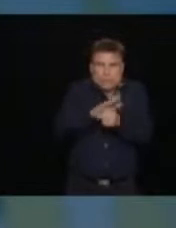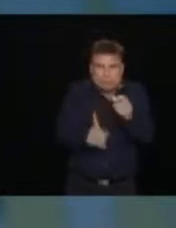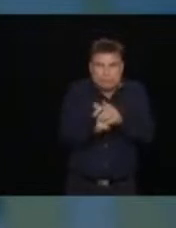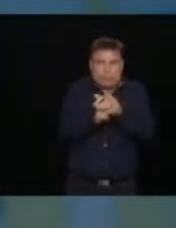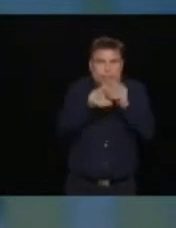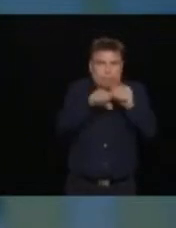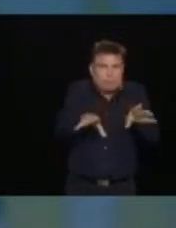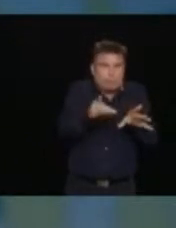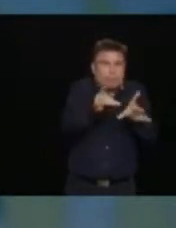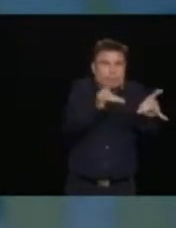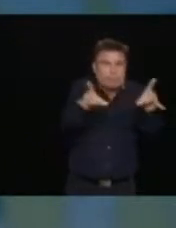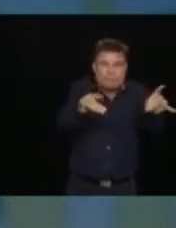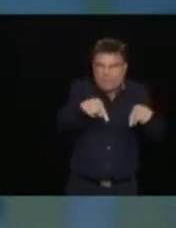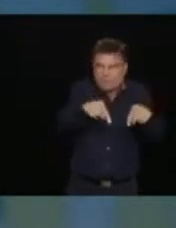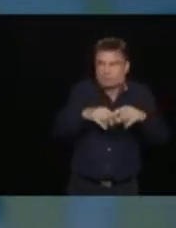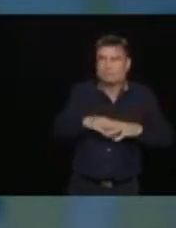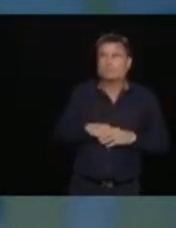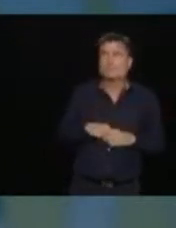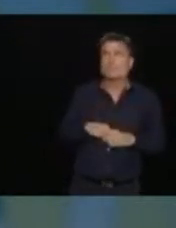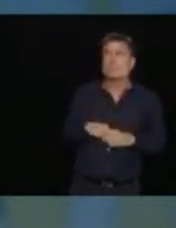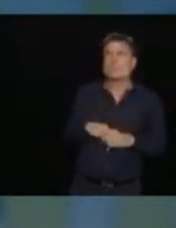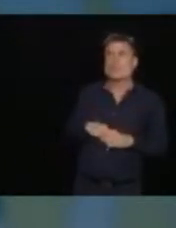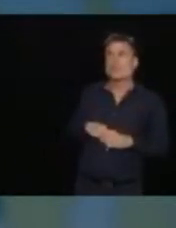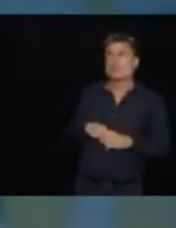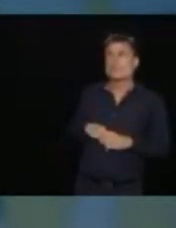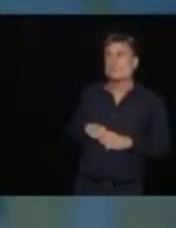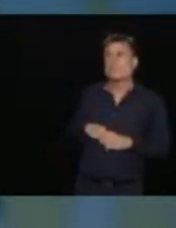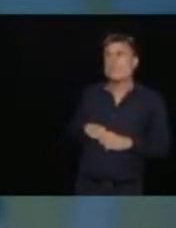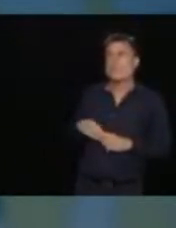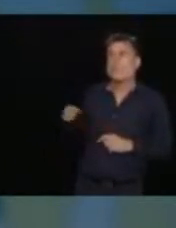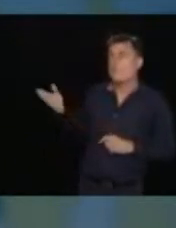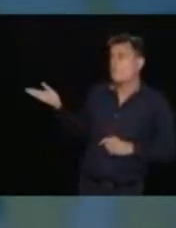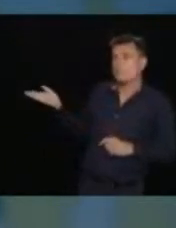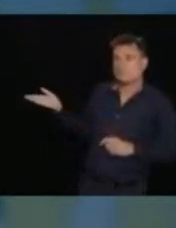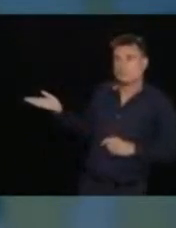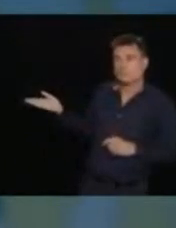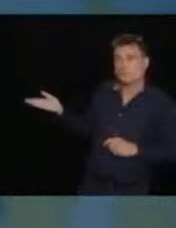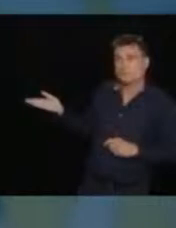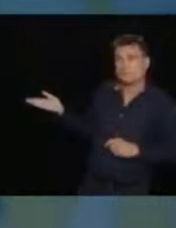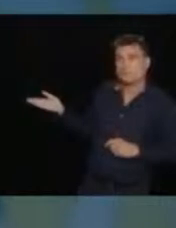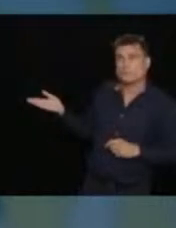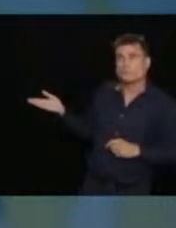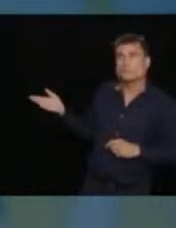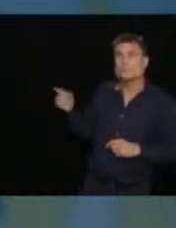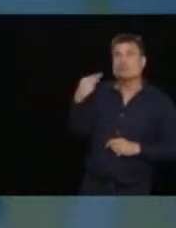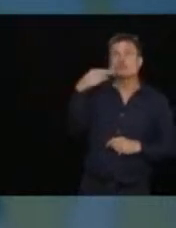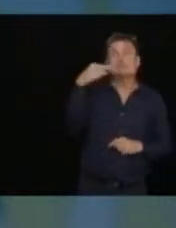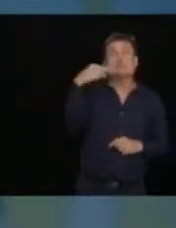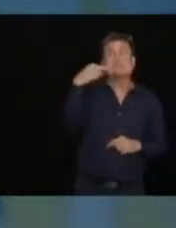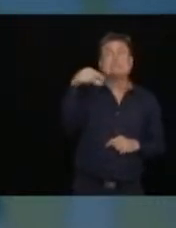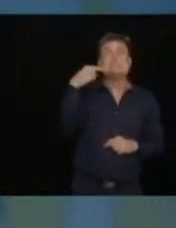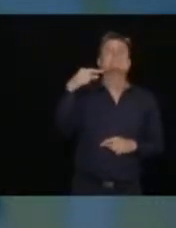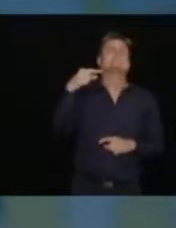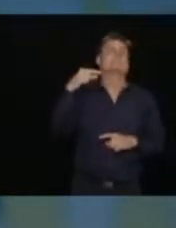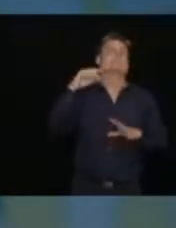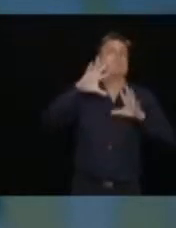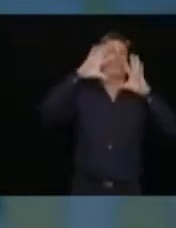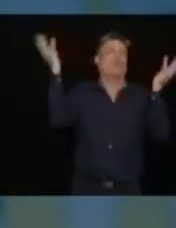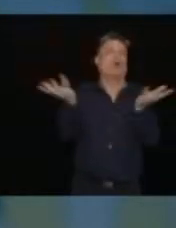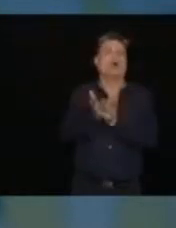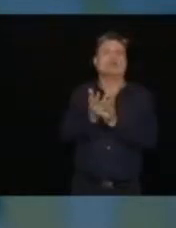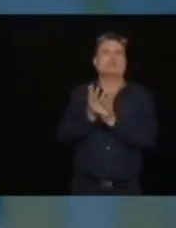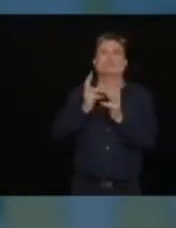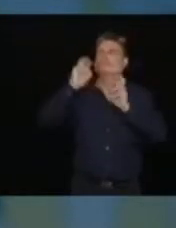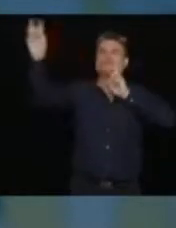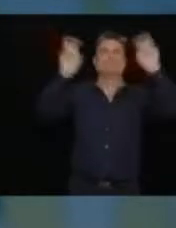呢是国际旅行到达的，这个最多的紫色的呢就是本地传播的，还有一个第